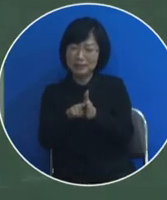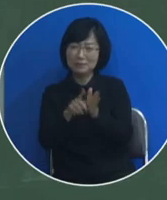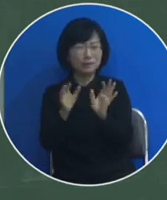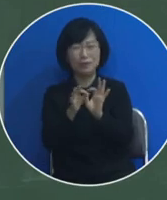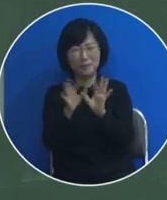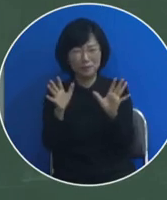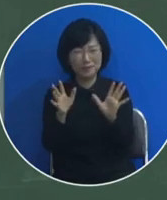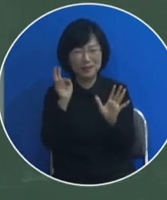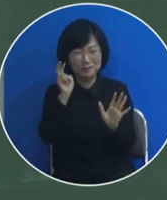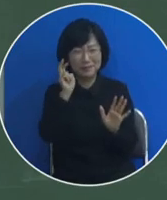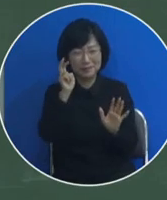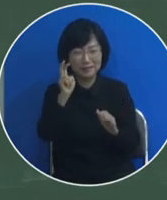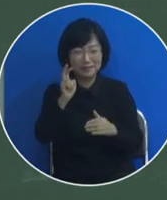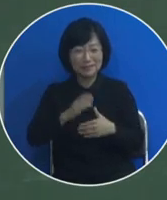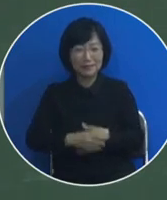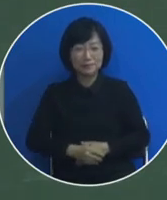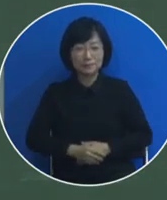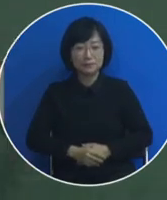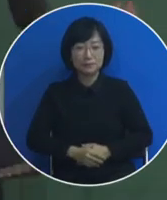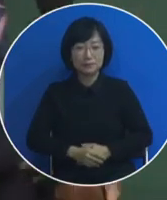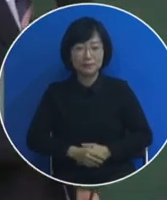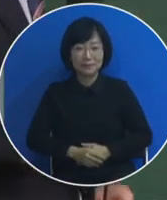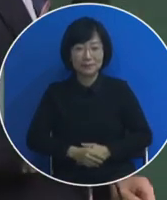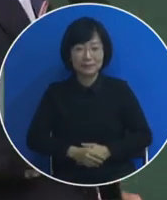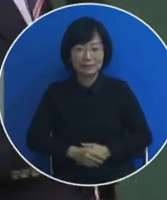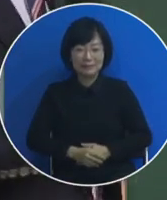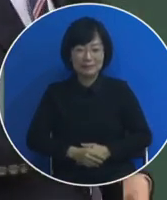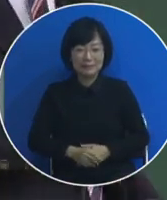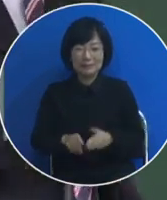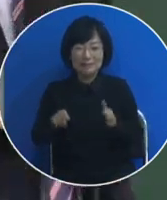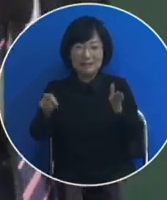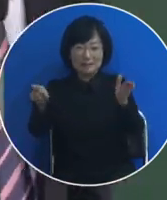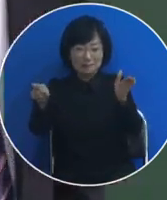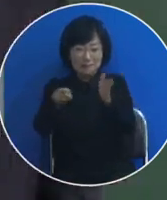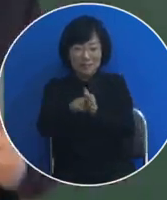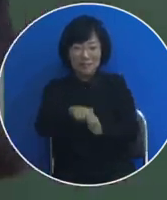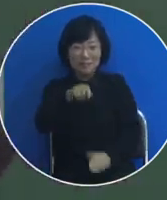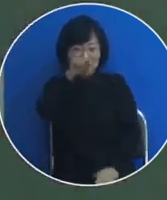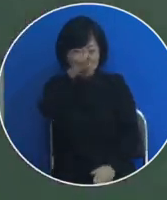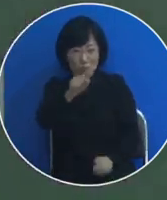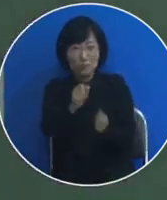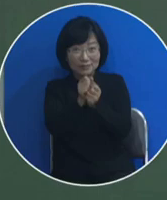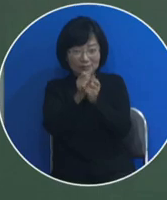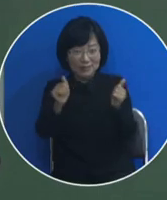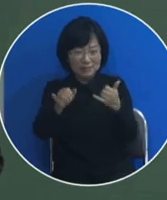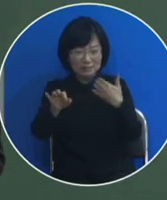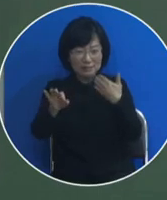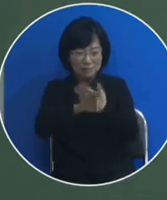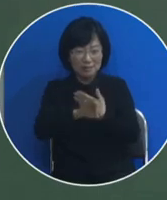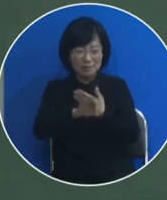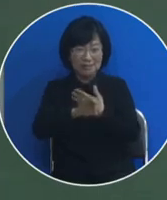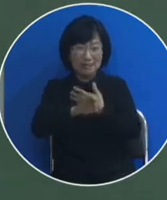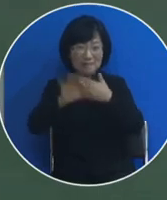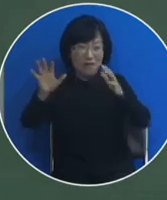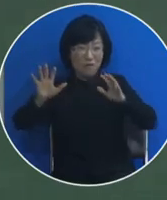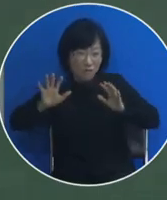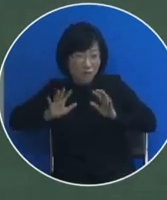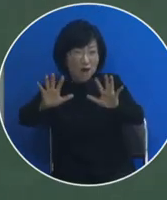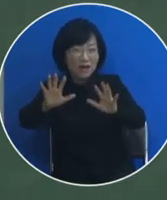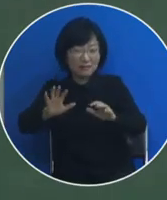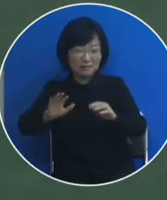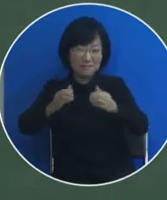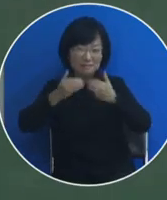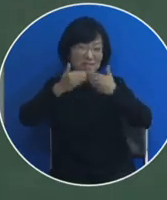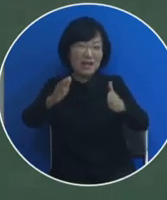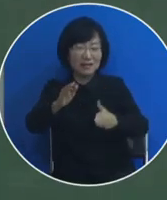with faith. 믿음 좋은 사람 확실하게 밀어버린다니까. And people with very good faith, they really roughly push the people. 믿음 좋은 사람 남에게 확실하게 피해 줘 버리고도.